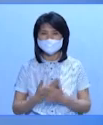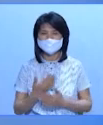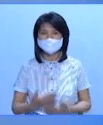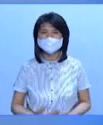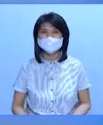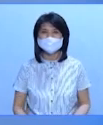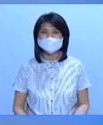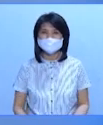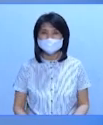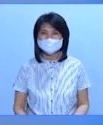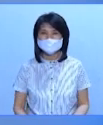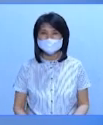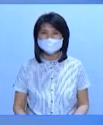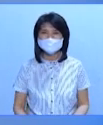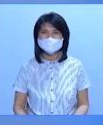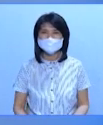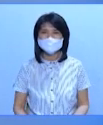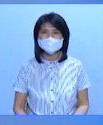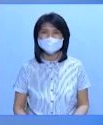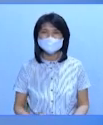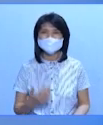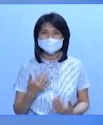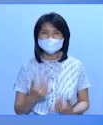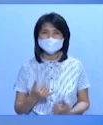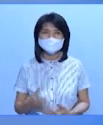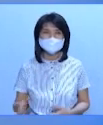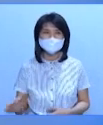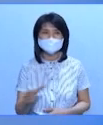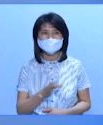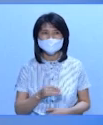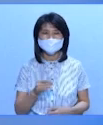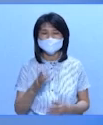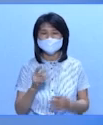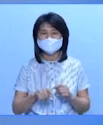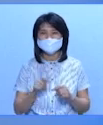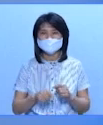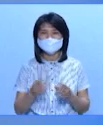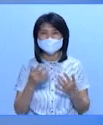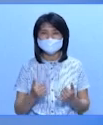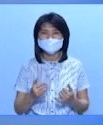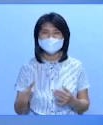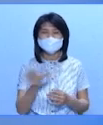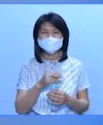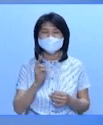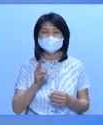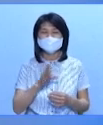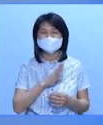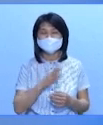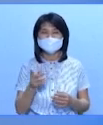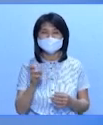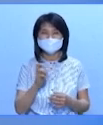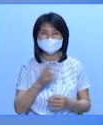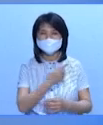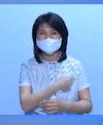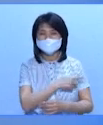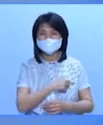Ал облыстық балалар ауруханасында болған келеңсіздікке қатысты қызметтік тексеру жүргізіліп жатыр. Ақылаттылардың әрекетіне былайғы жұрт